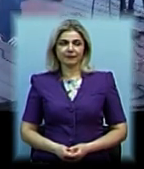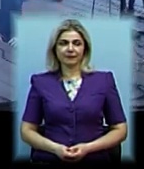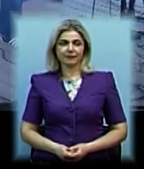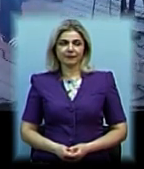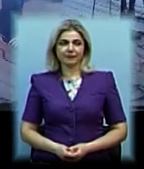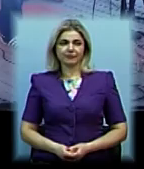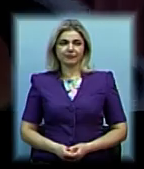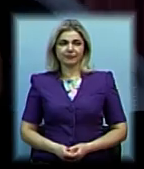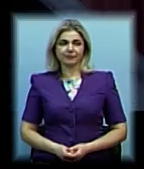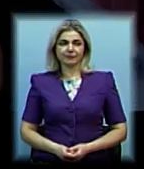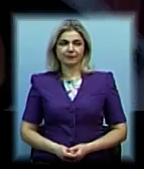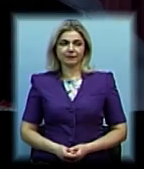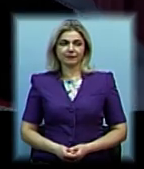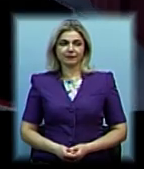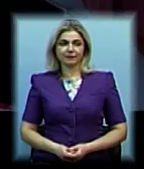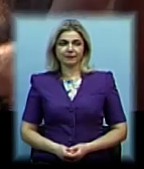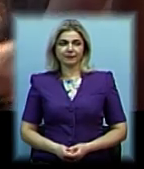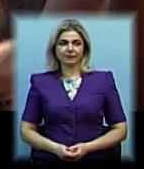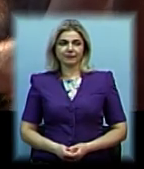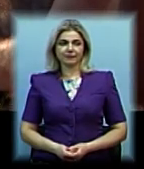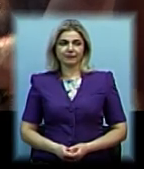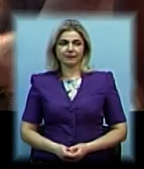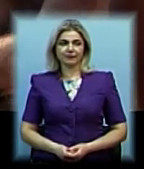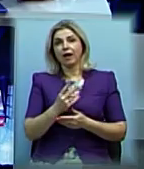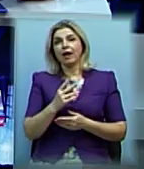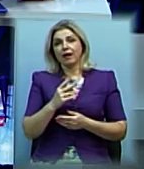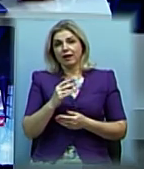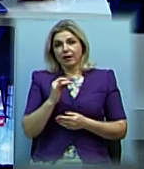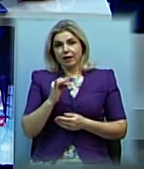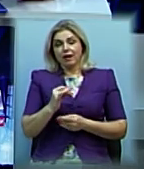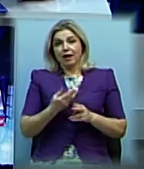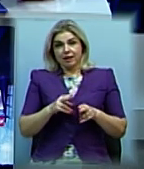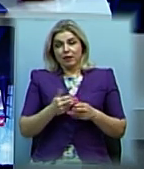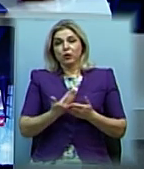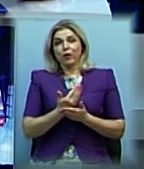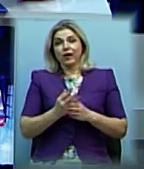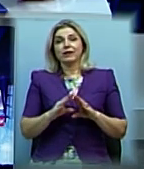Світлана Кльосова, Олександр Пан, телевізійні новини Миколаївщини. І це були